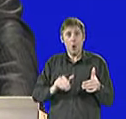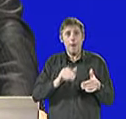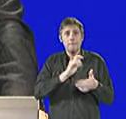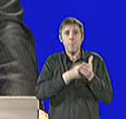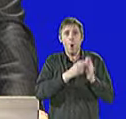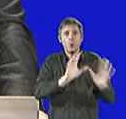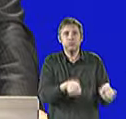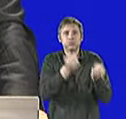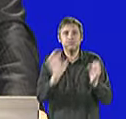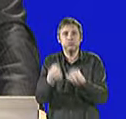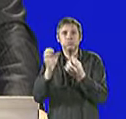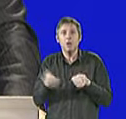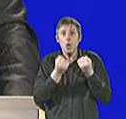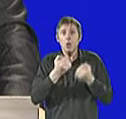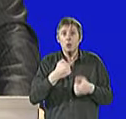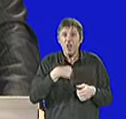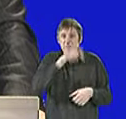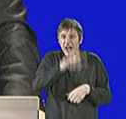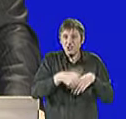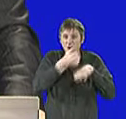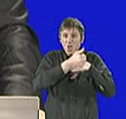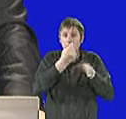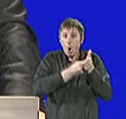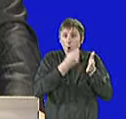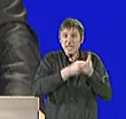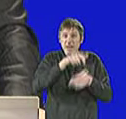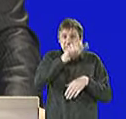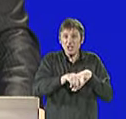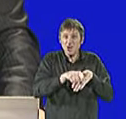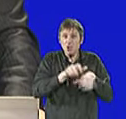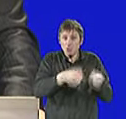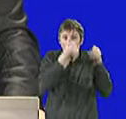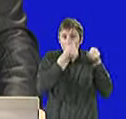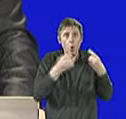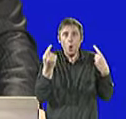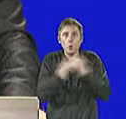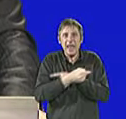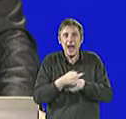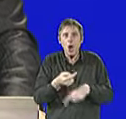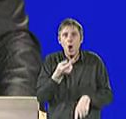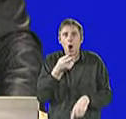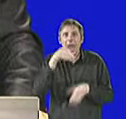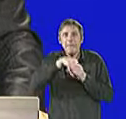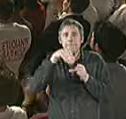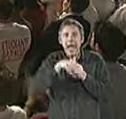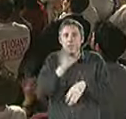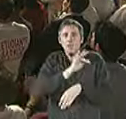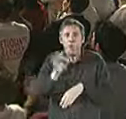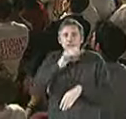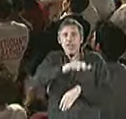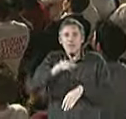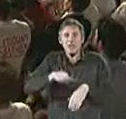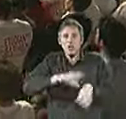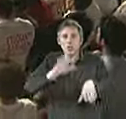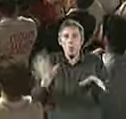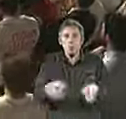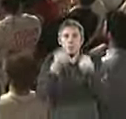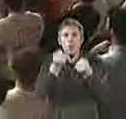les banquiers que nous avons sauvés, c'est l'épargne des Français que nous avons préservée.